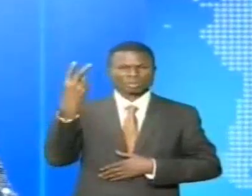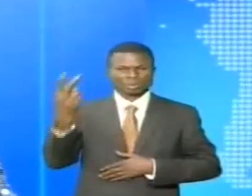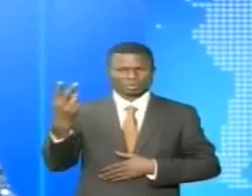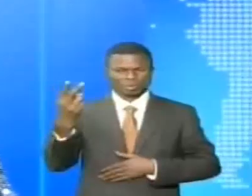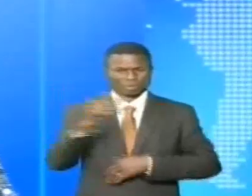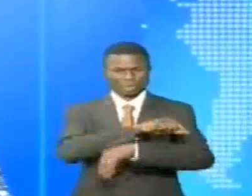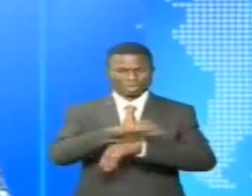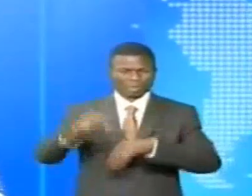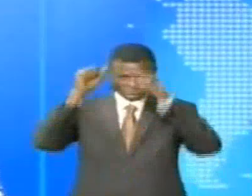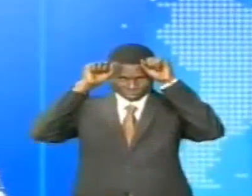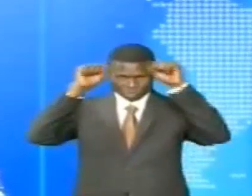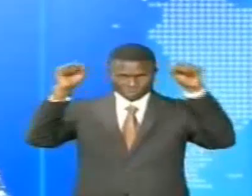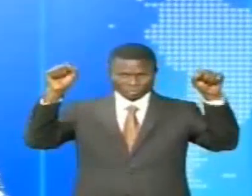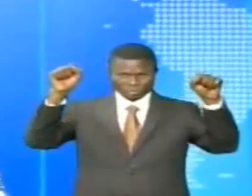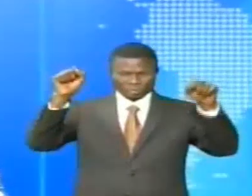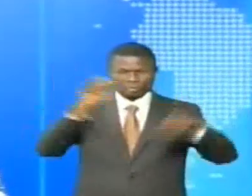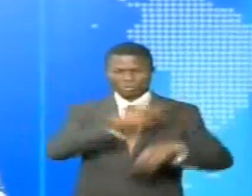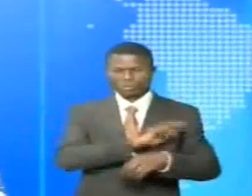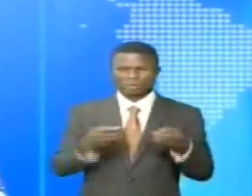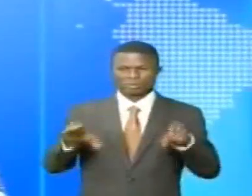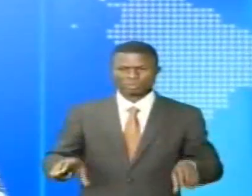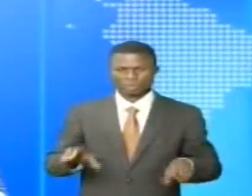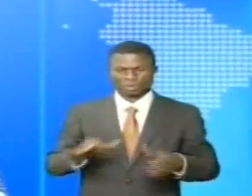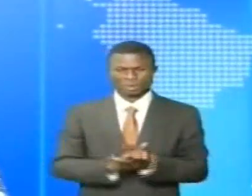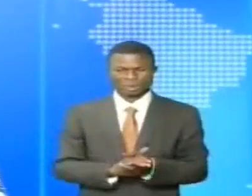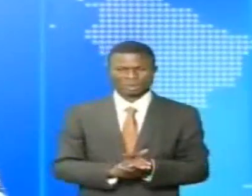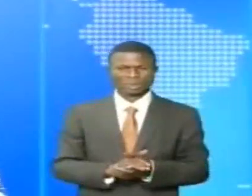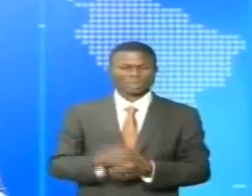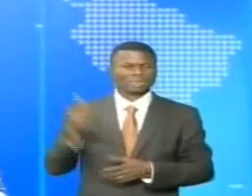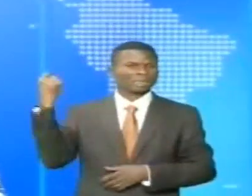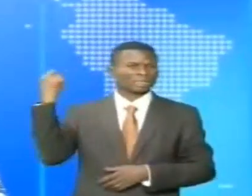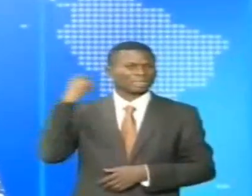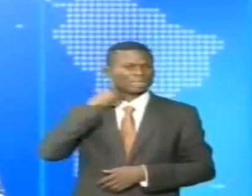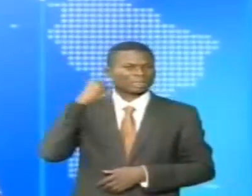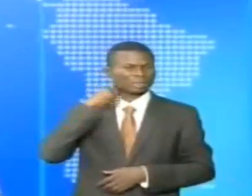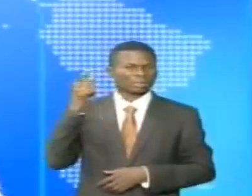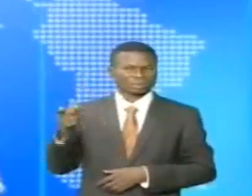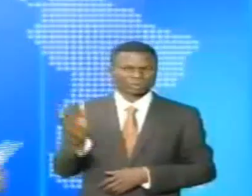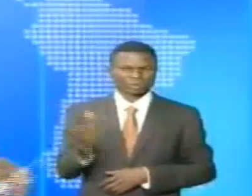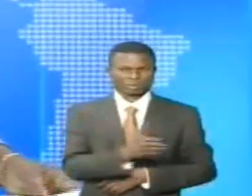cabinet du président de la République Désiré Polé Nguélé.